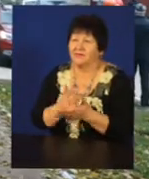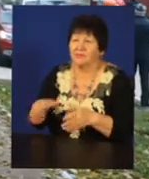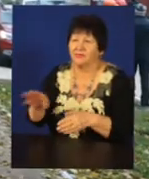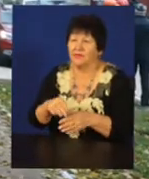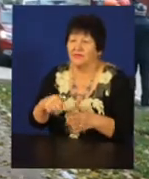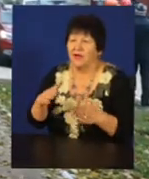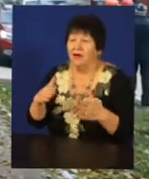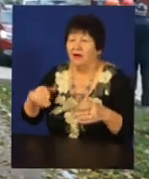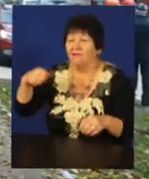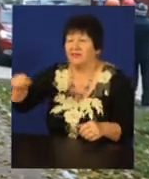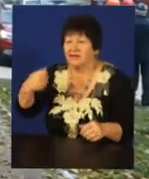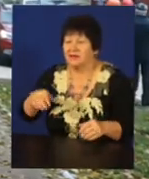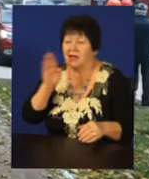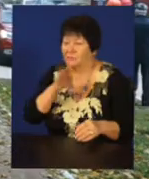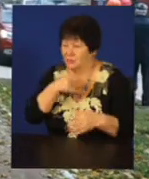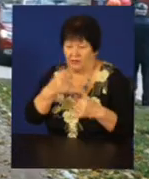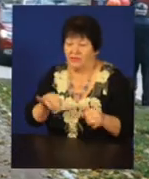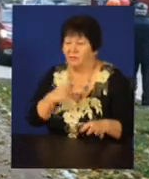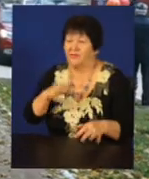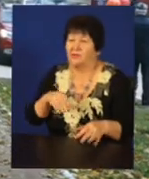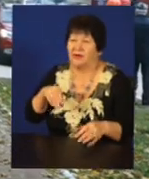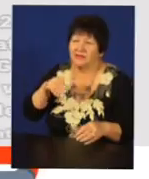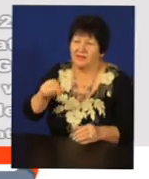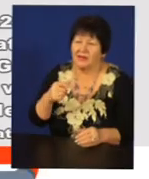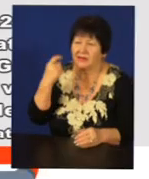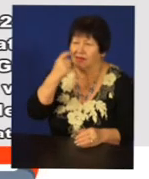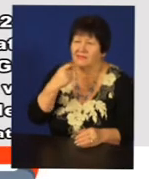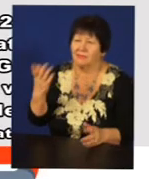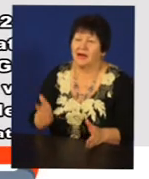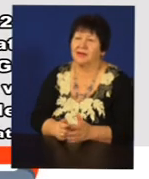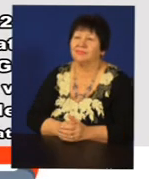fântâni, dar apa nu este posibil de băut. Este sărată, este amară.